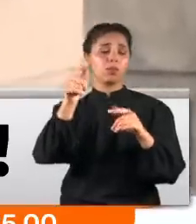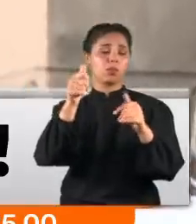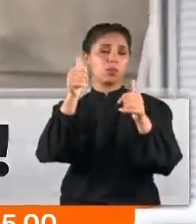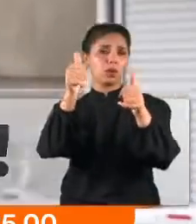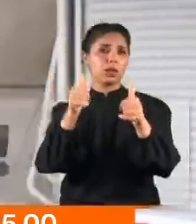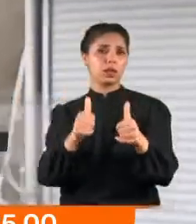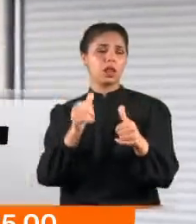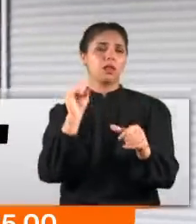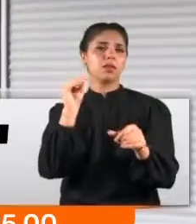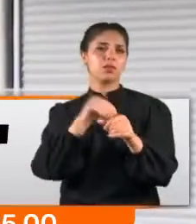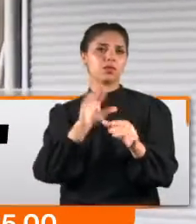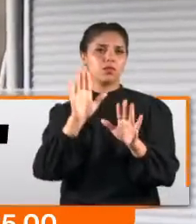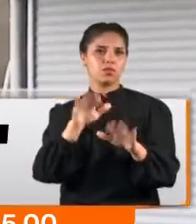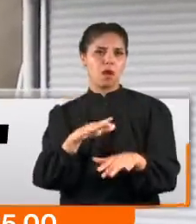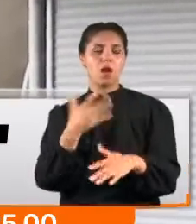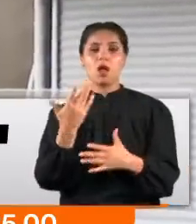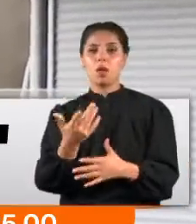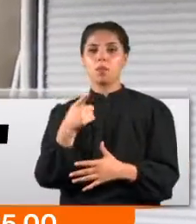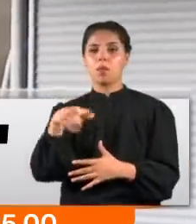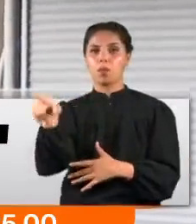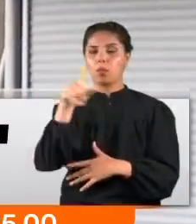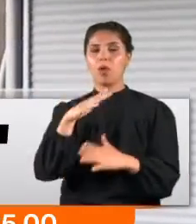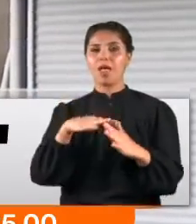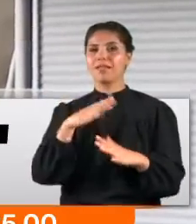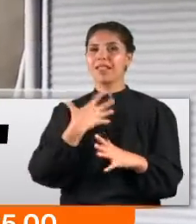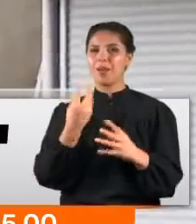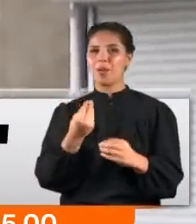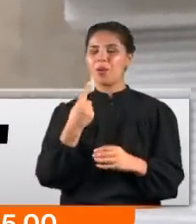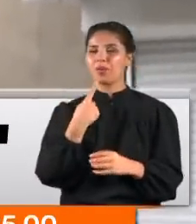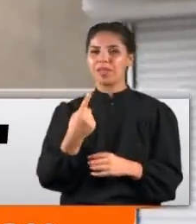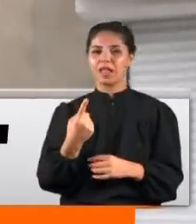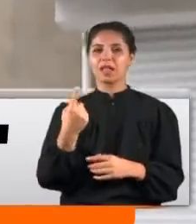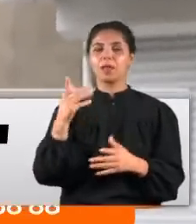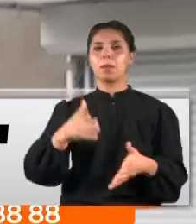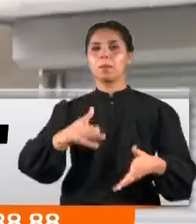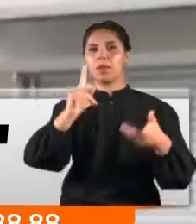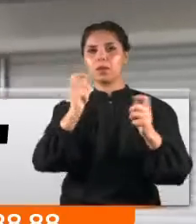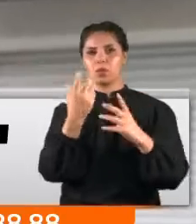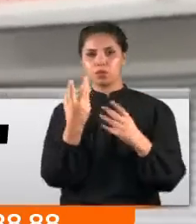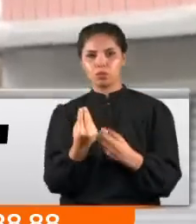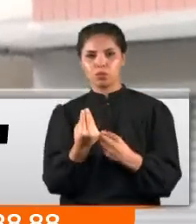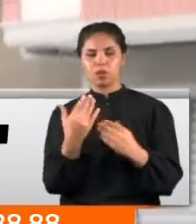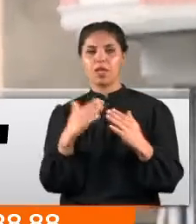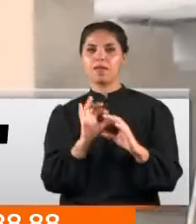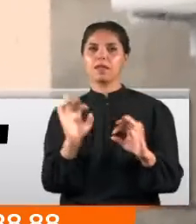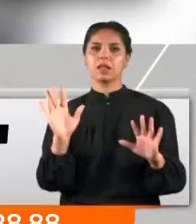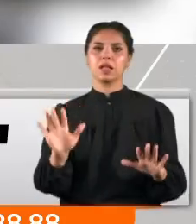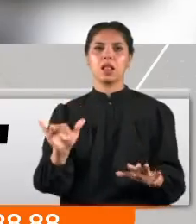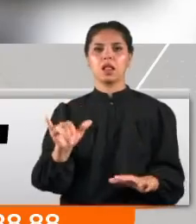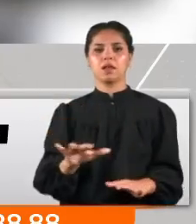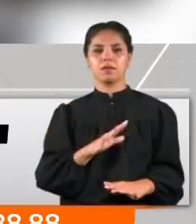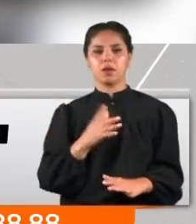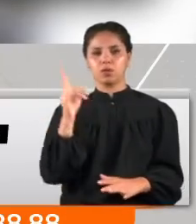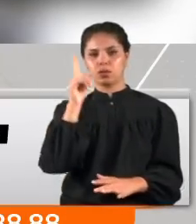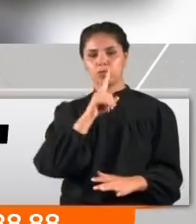Ama ev sahibi oldum derken o aldığınız hisse tapulu bina kentsel dönüşüme girerse her an evsiz kalabilirsiniz.